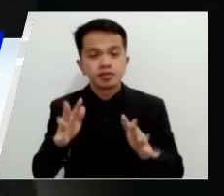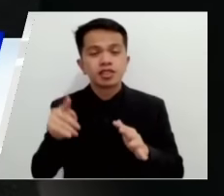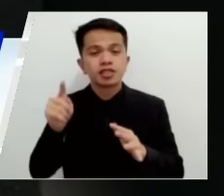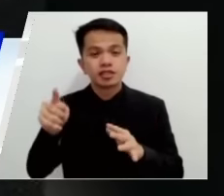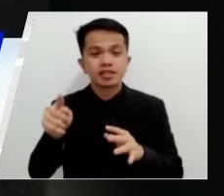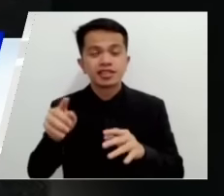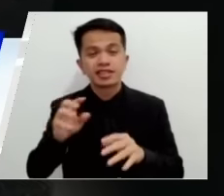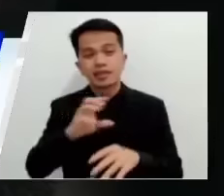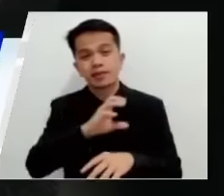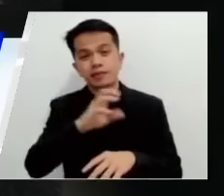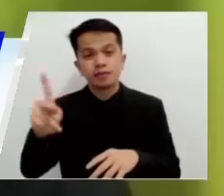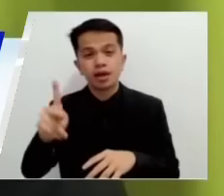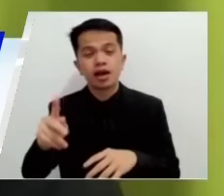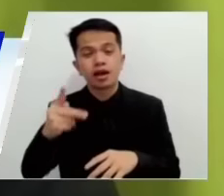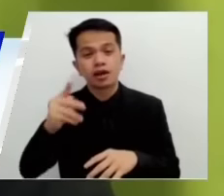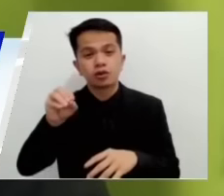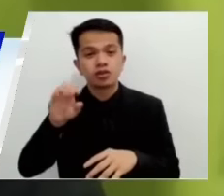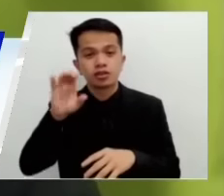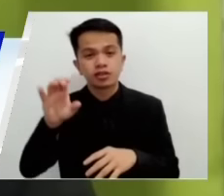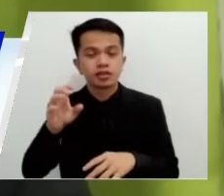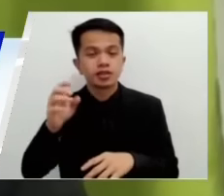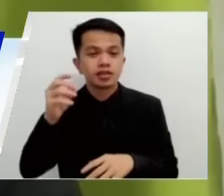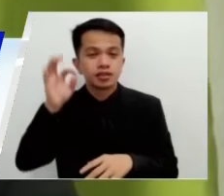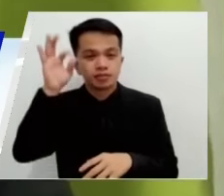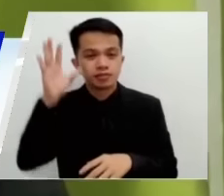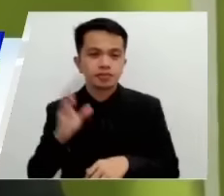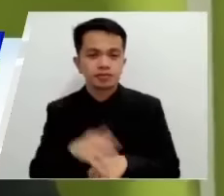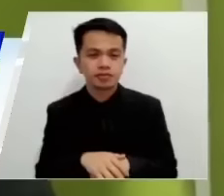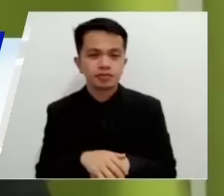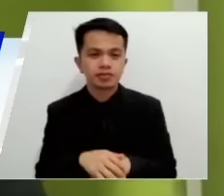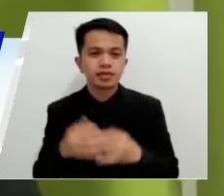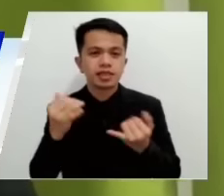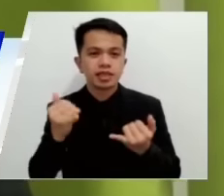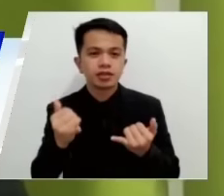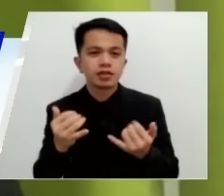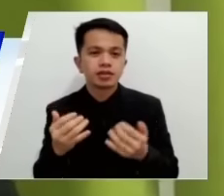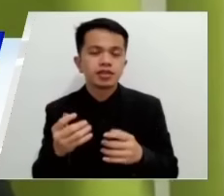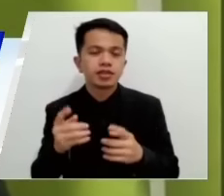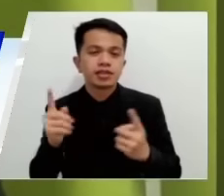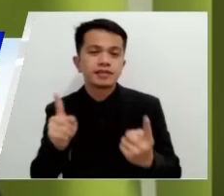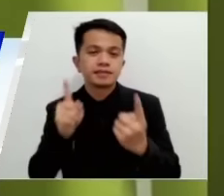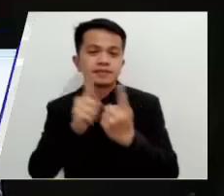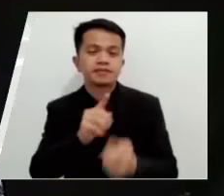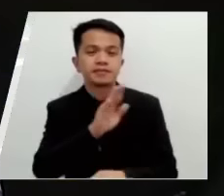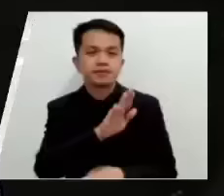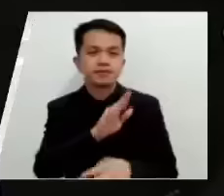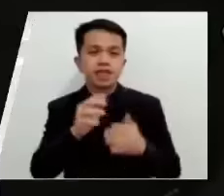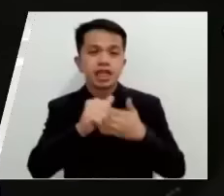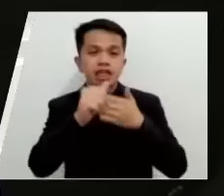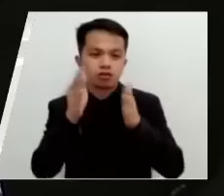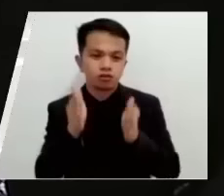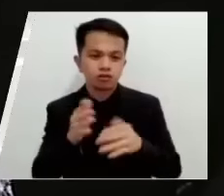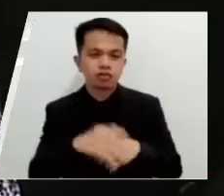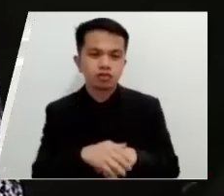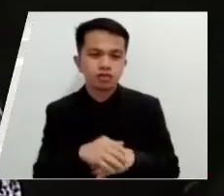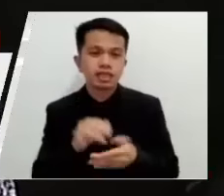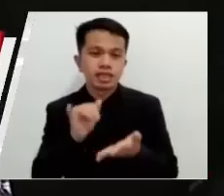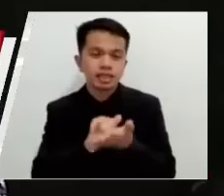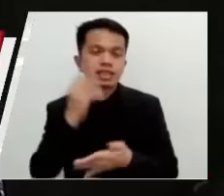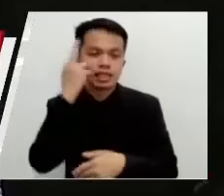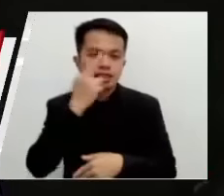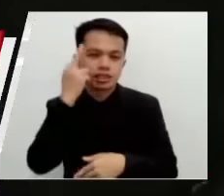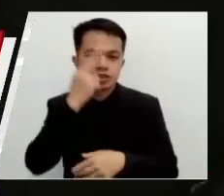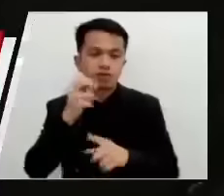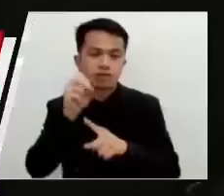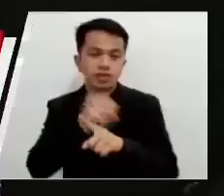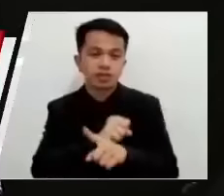KOJC compound ang pastor. He had to meet his leaders again. That is why on September 8,